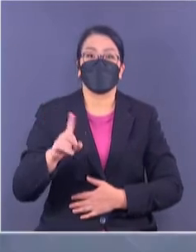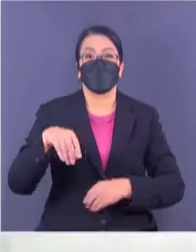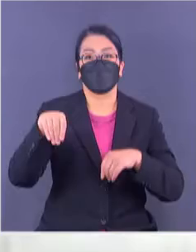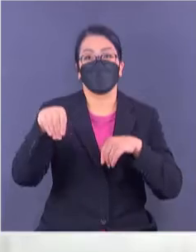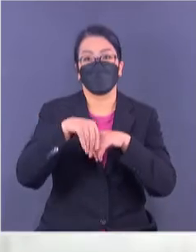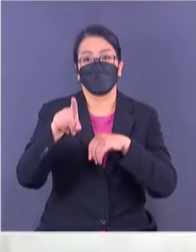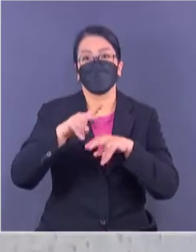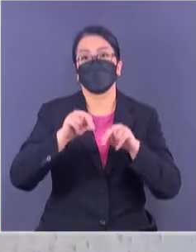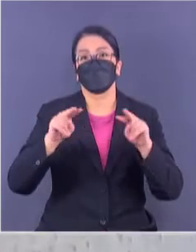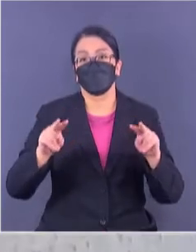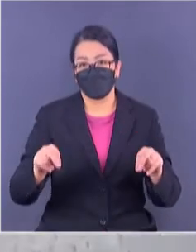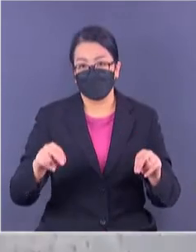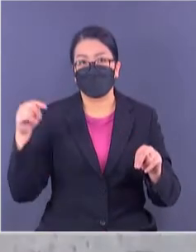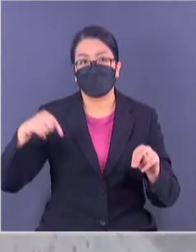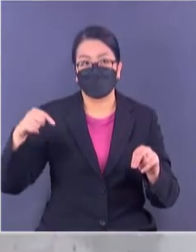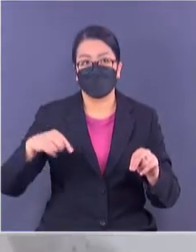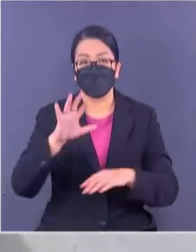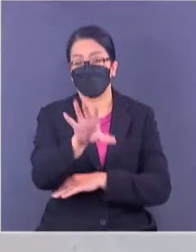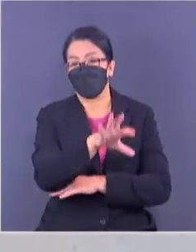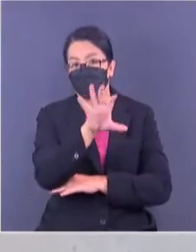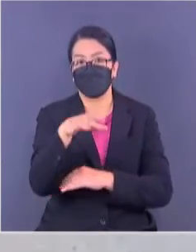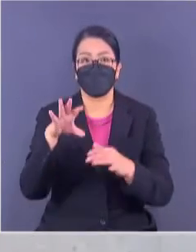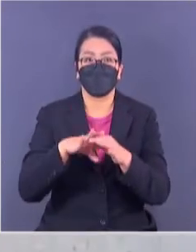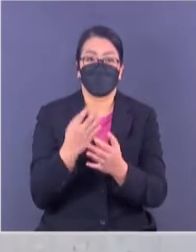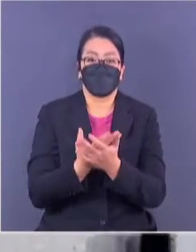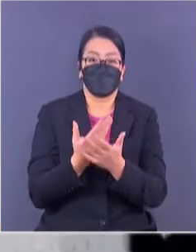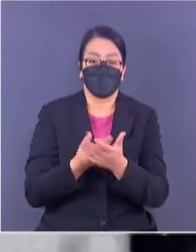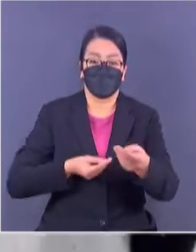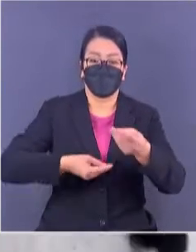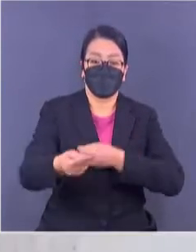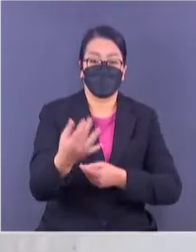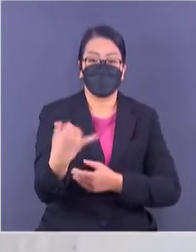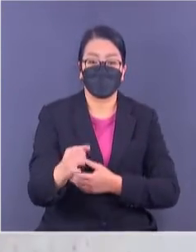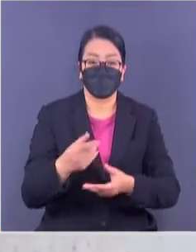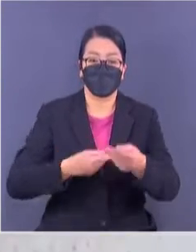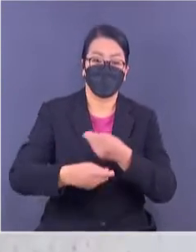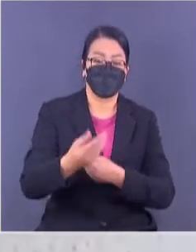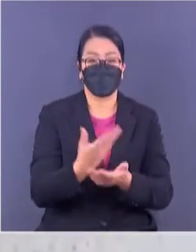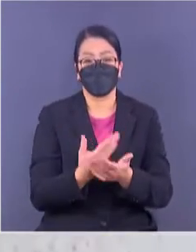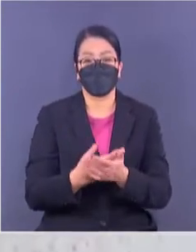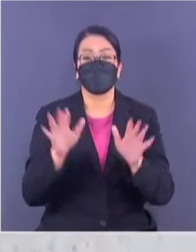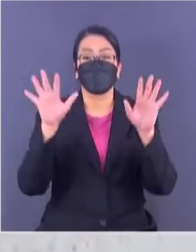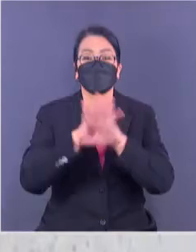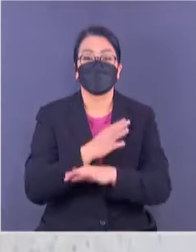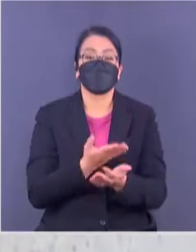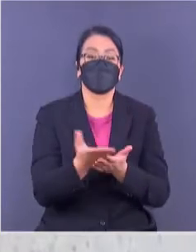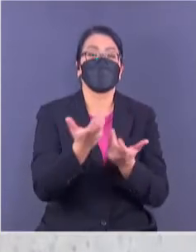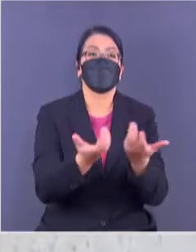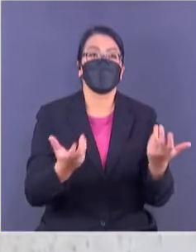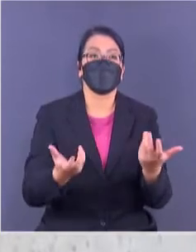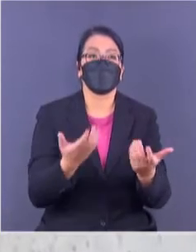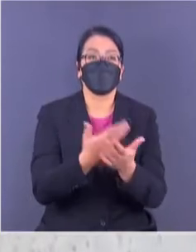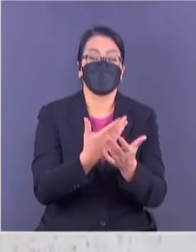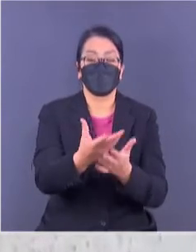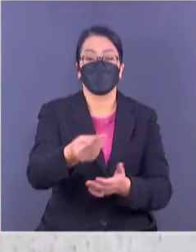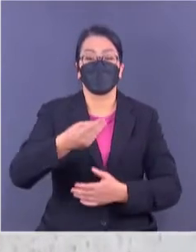จังหวัดนนทบุรีคุณผู้ชมครับเป็นมิจฉาชีพหลอกให้ทอนเงินทำทีไปซื้อของครับแล้วก็หลอกรับเงินท